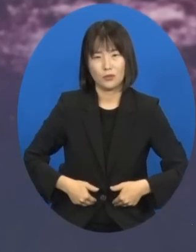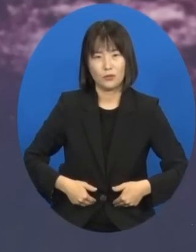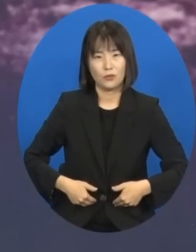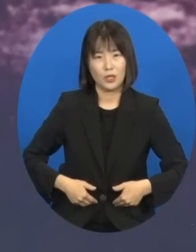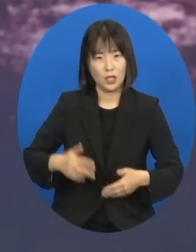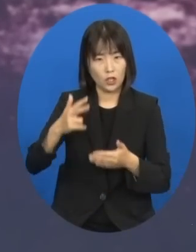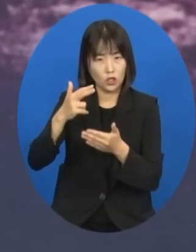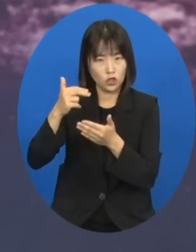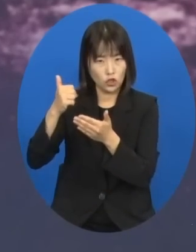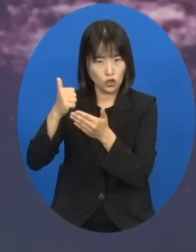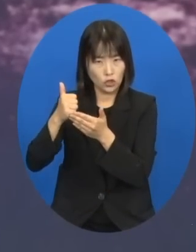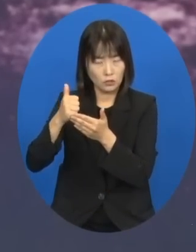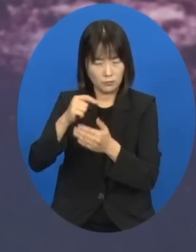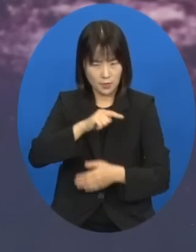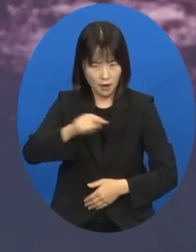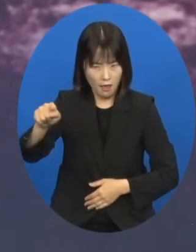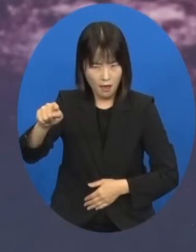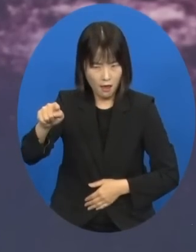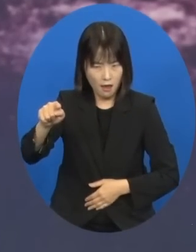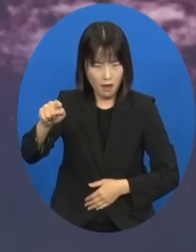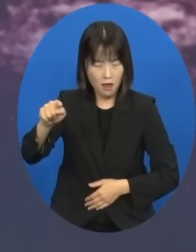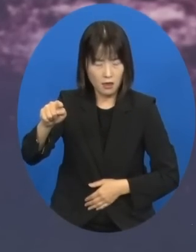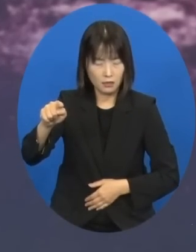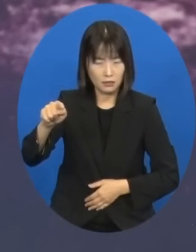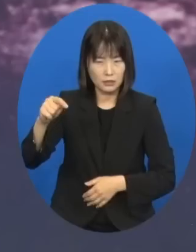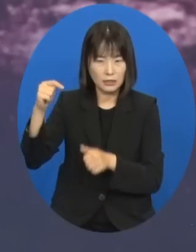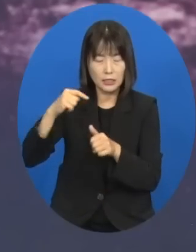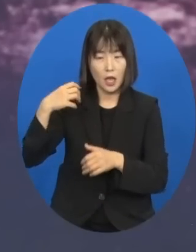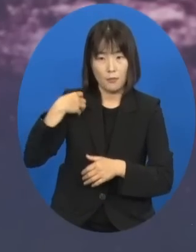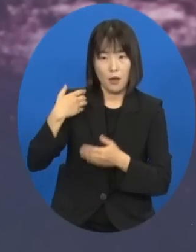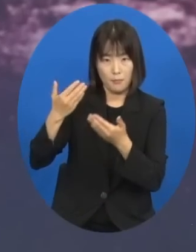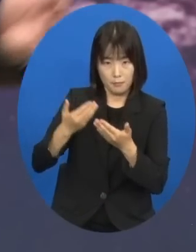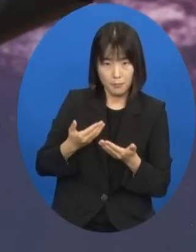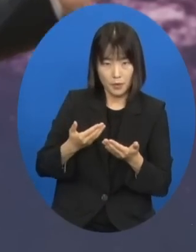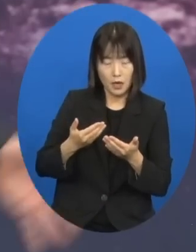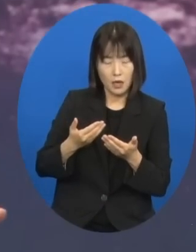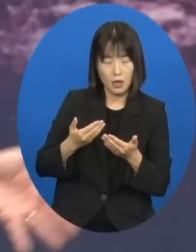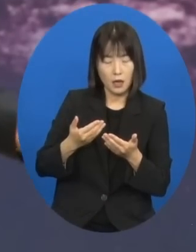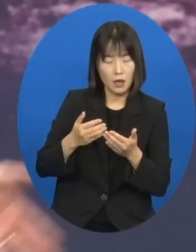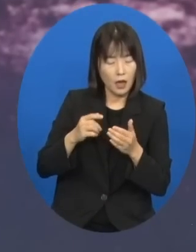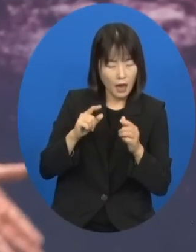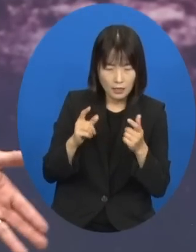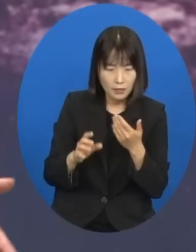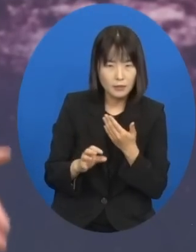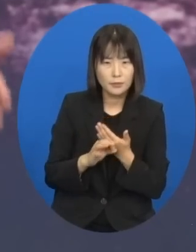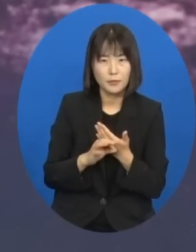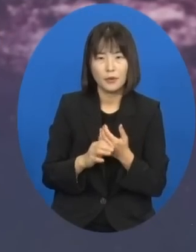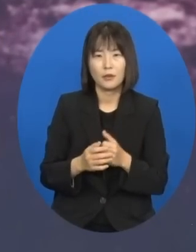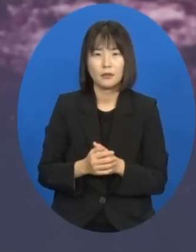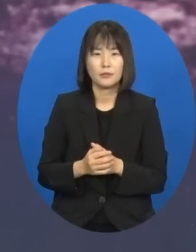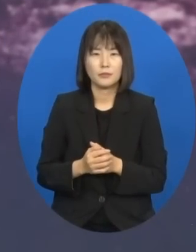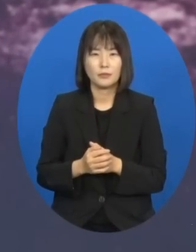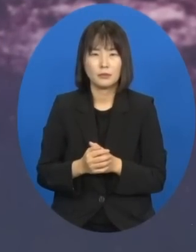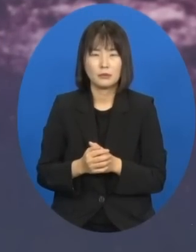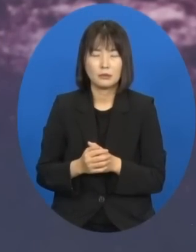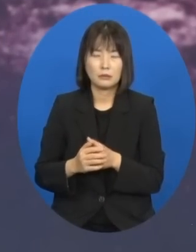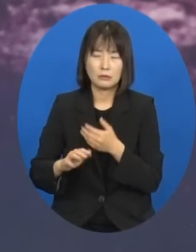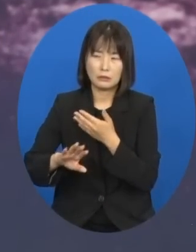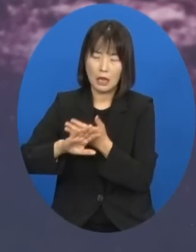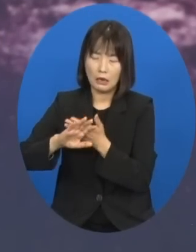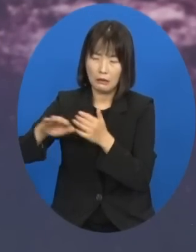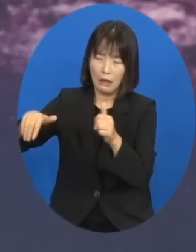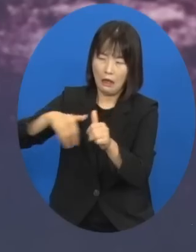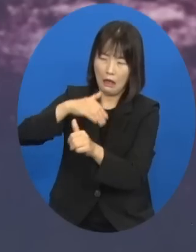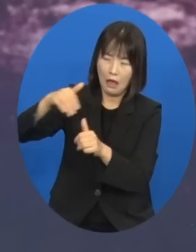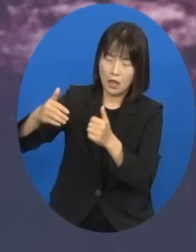가는 아브라함의 사명으로 가는 것인지 아니면 지금 이 블레셋과 아비멜렉에 의해서 지금 너무 힘들어서 떠나게 되는 것인지